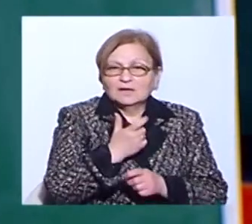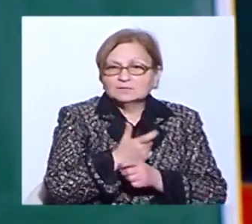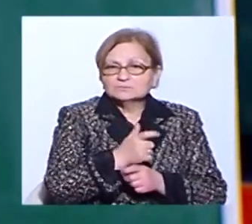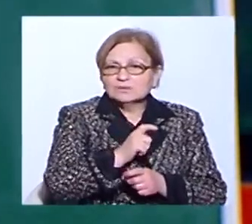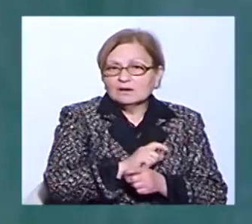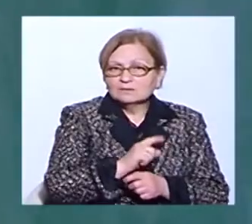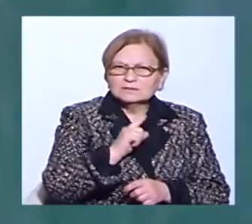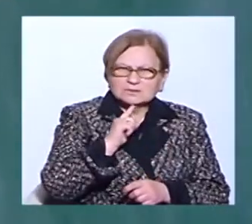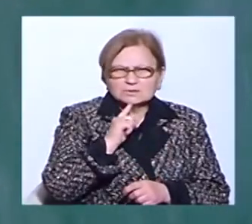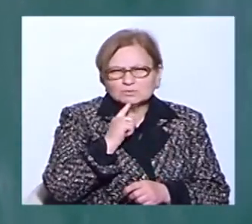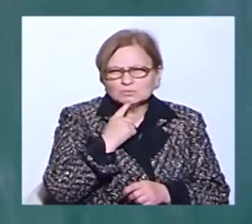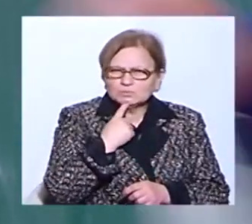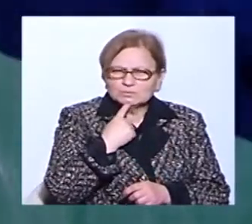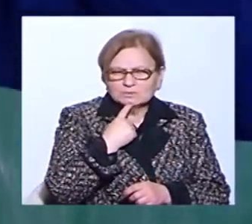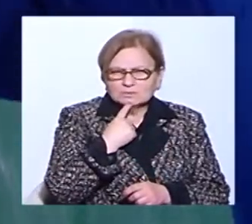არ გამოდის.